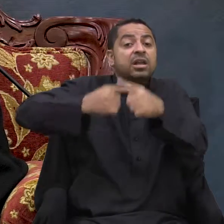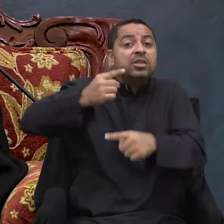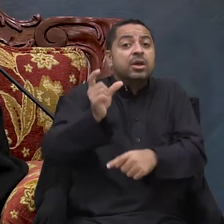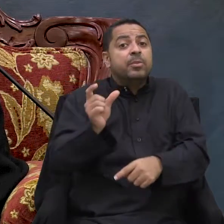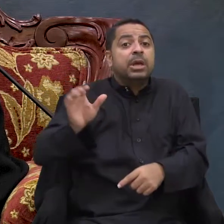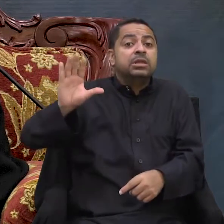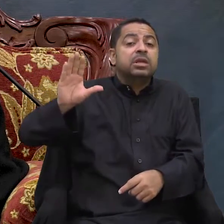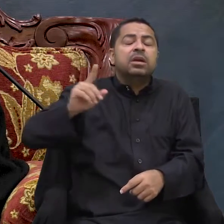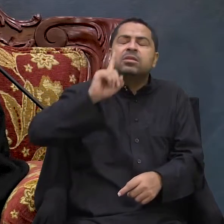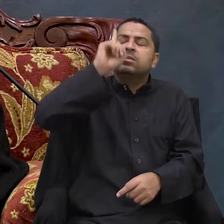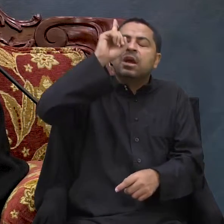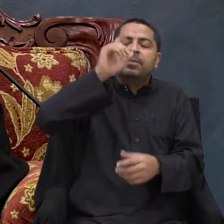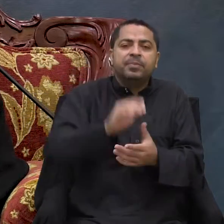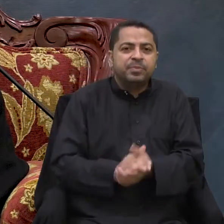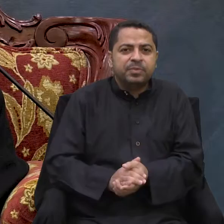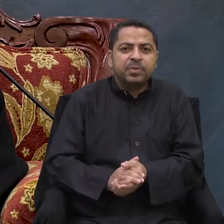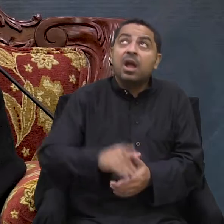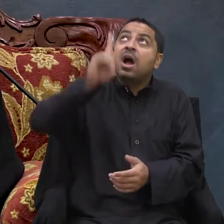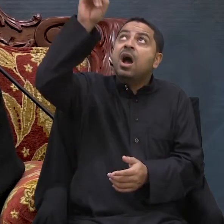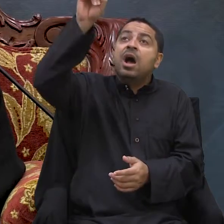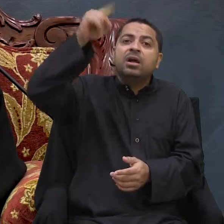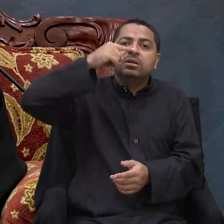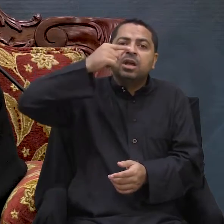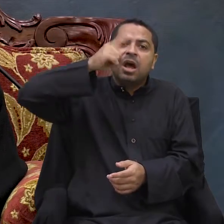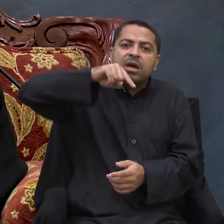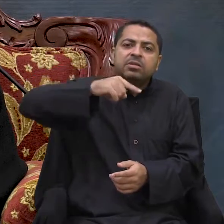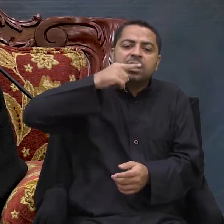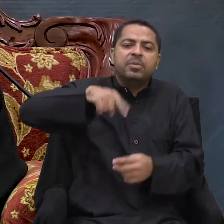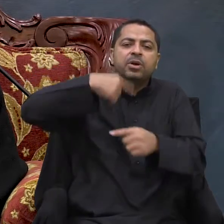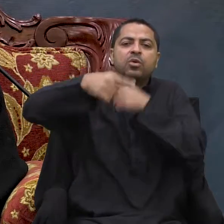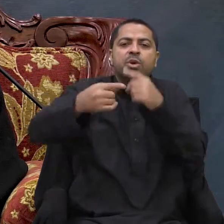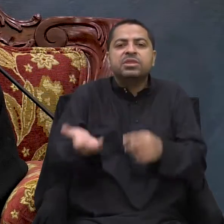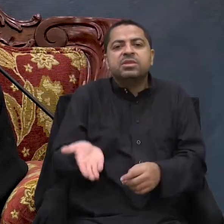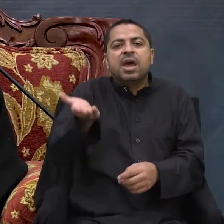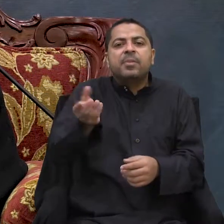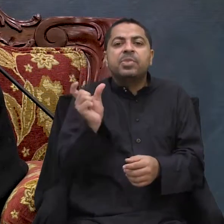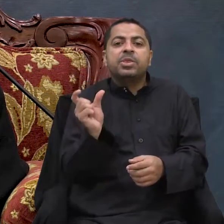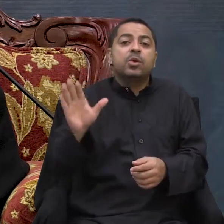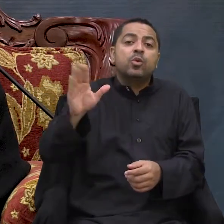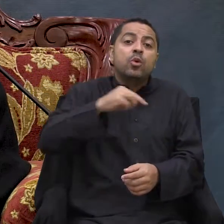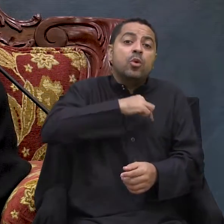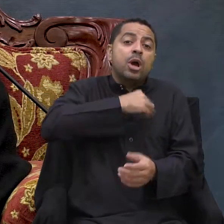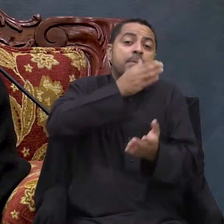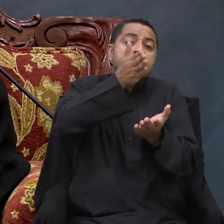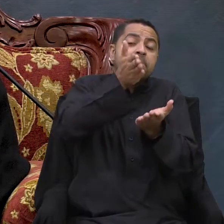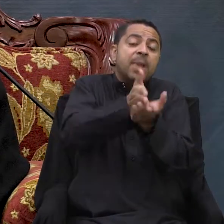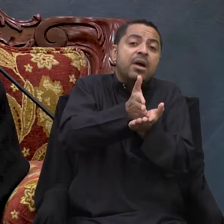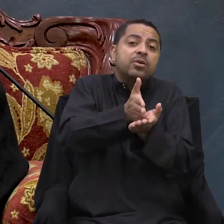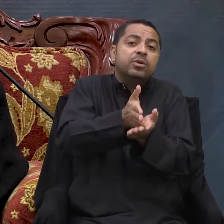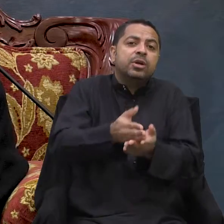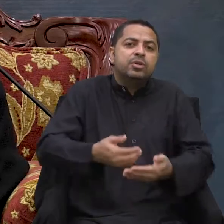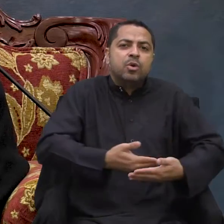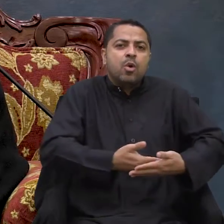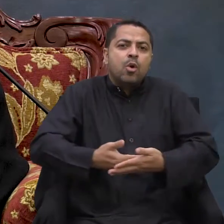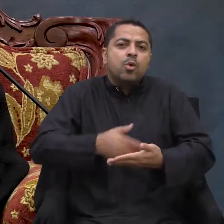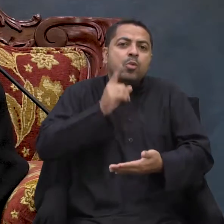هيهات منا الذلة، يأبى الله ذلك لنا ورسوله والمؤمنون،